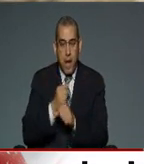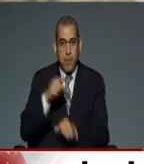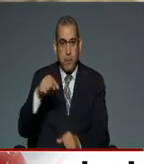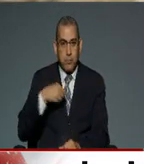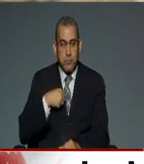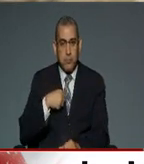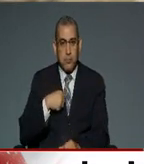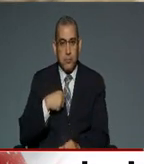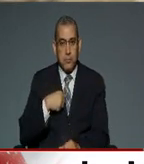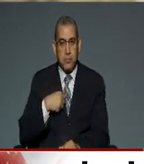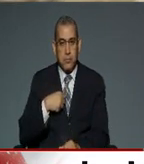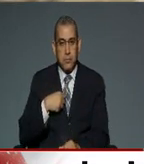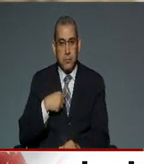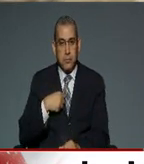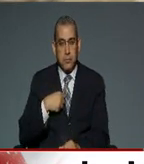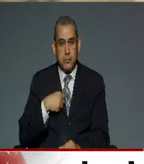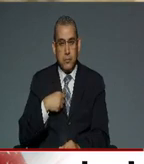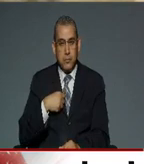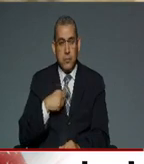بمجال